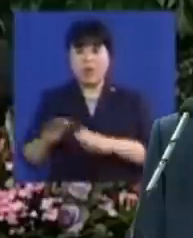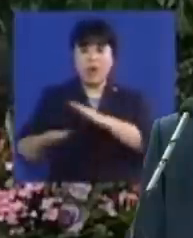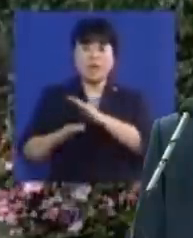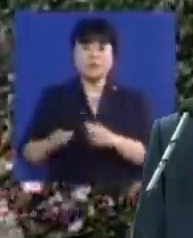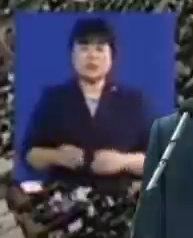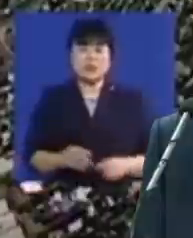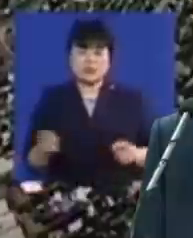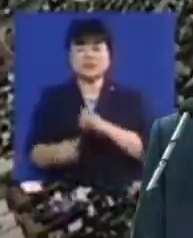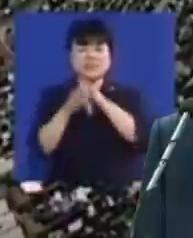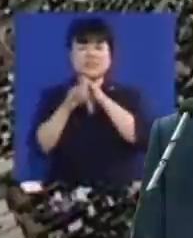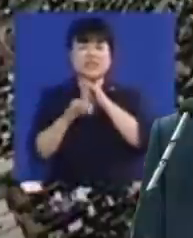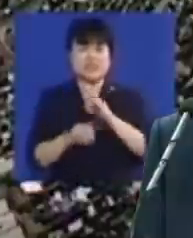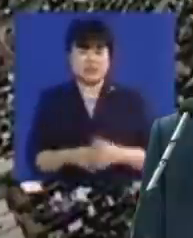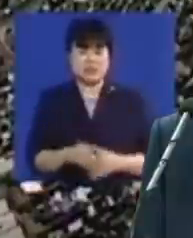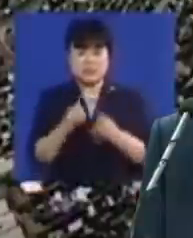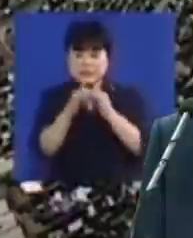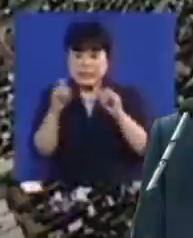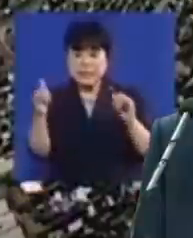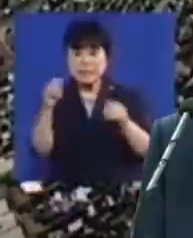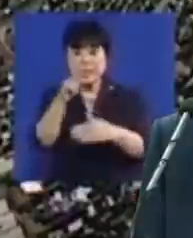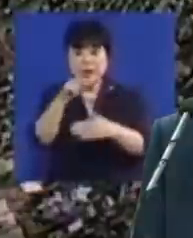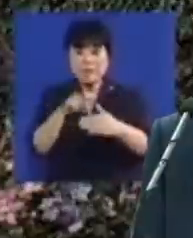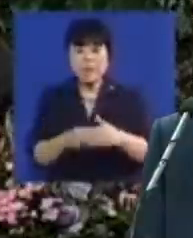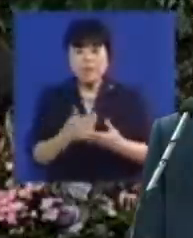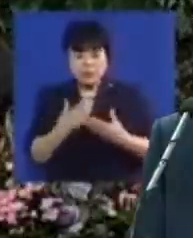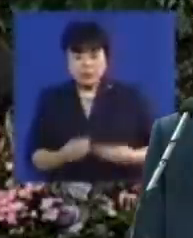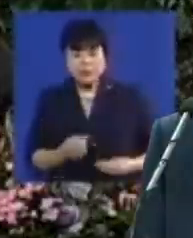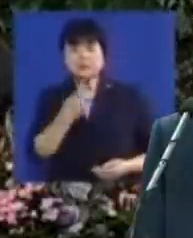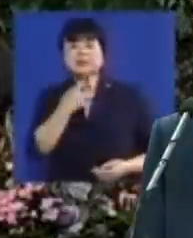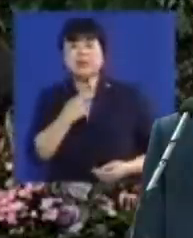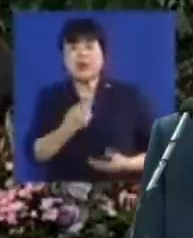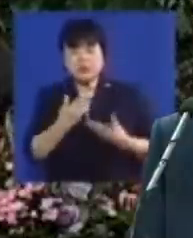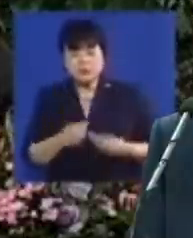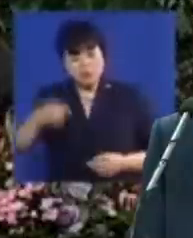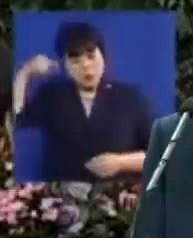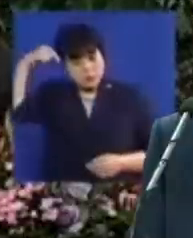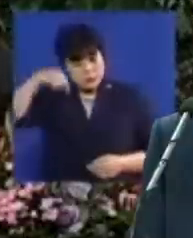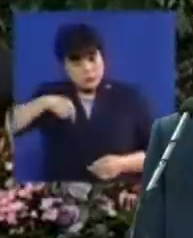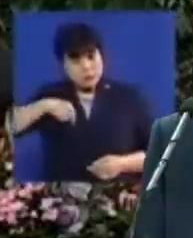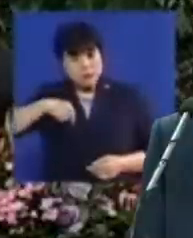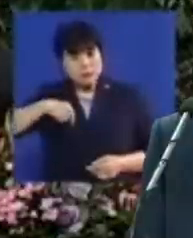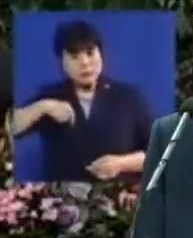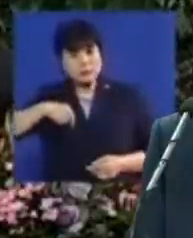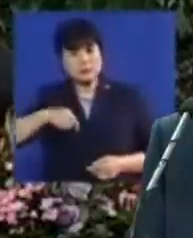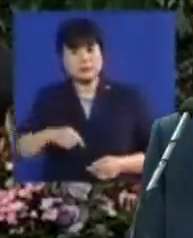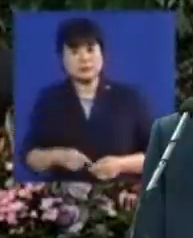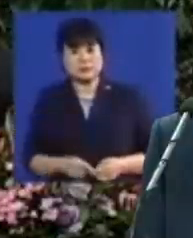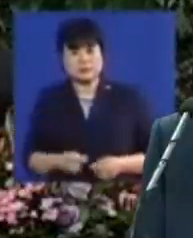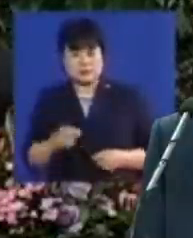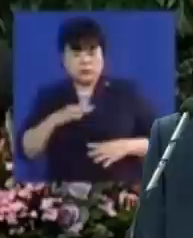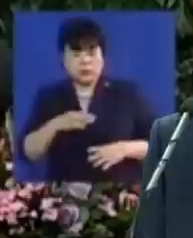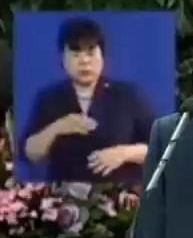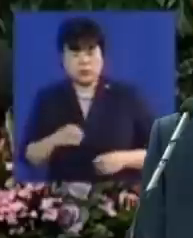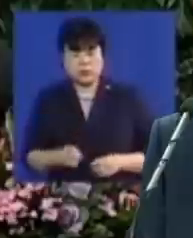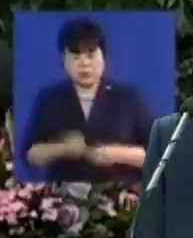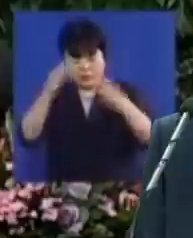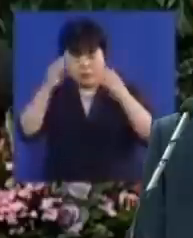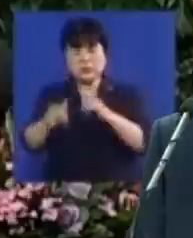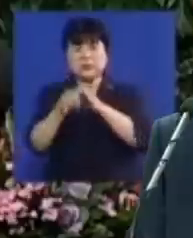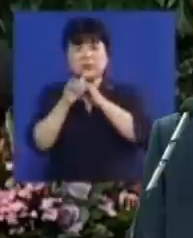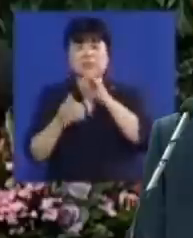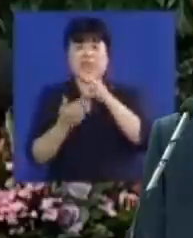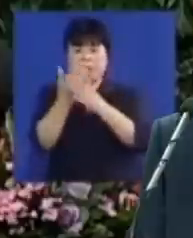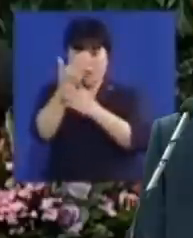가정불안인 것입니다. 사람이 마음의 좌절을 경험하고 절망을 느끼면 극단적인 방법이 자살인